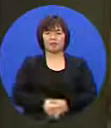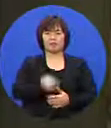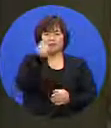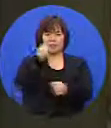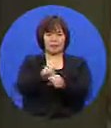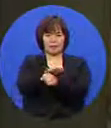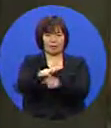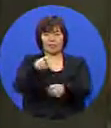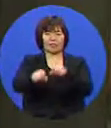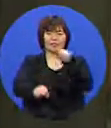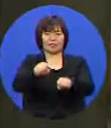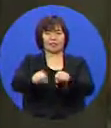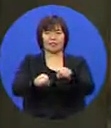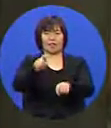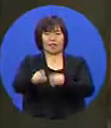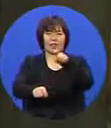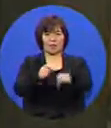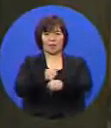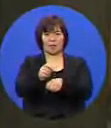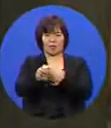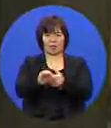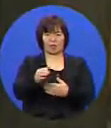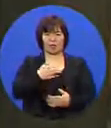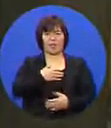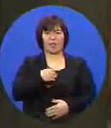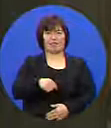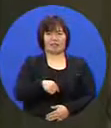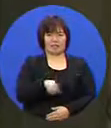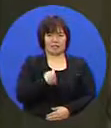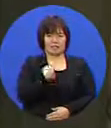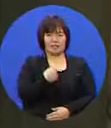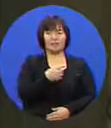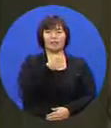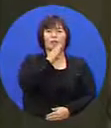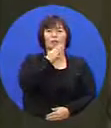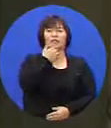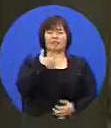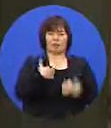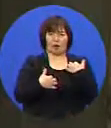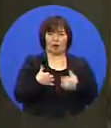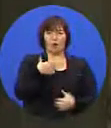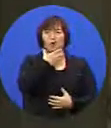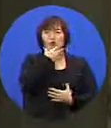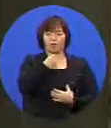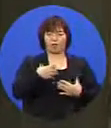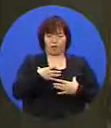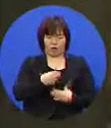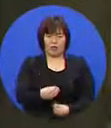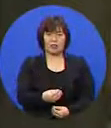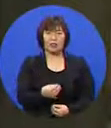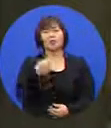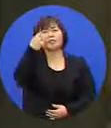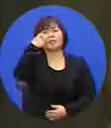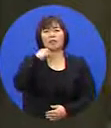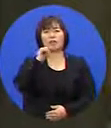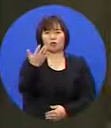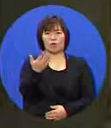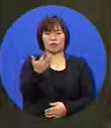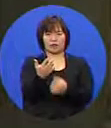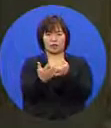자비를 행할 때 내 자신이 정말 즐겁고 편안함을 느낍니다. 그렇기